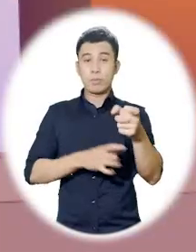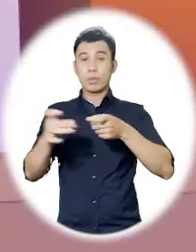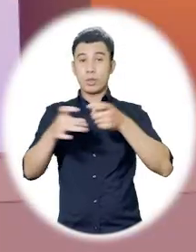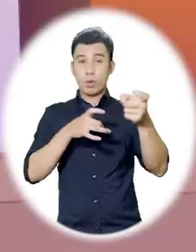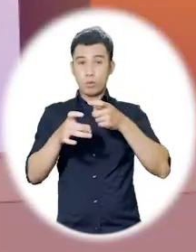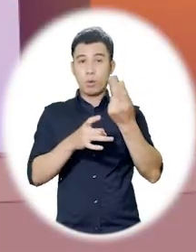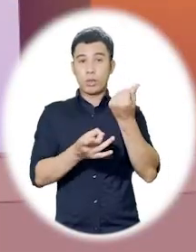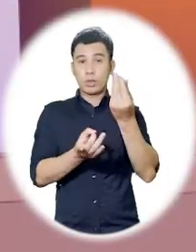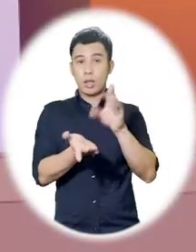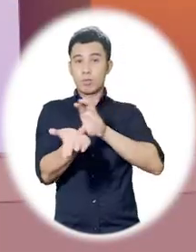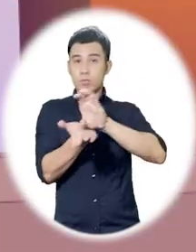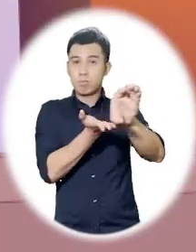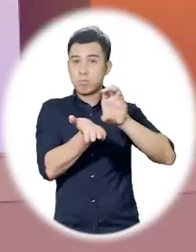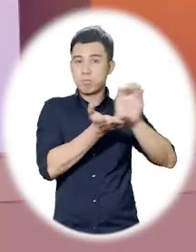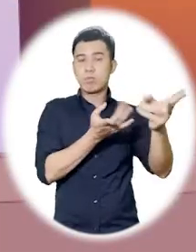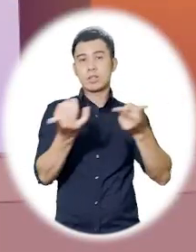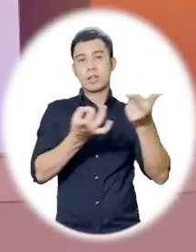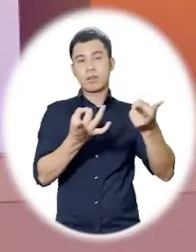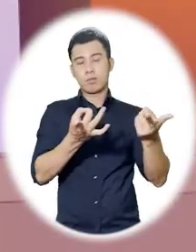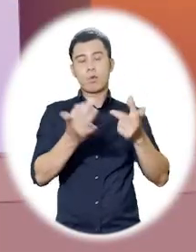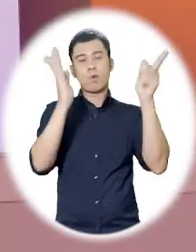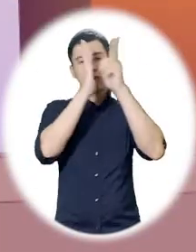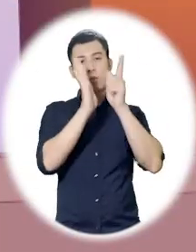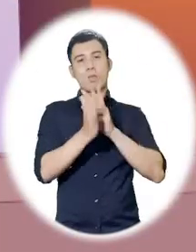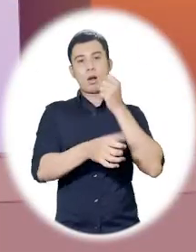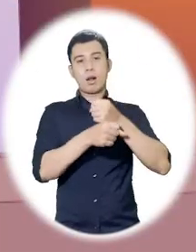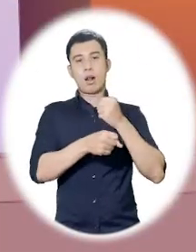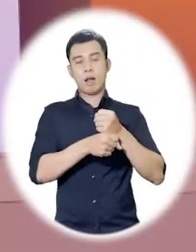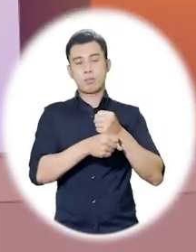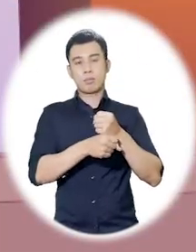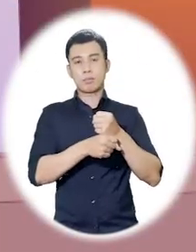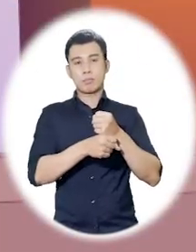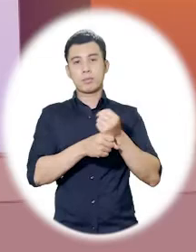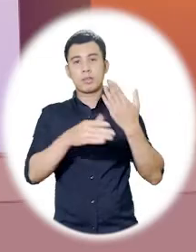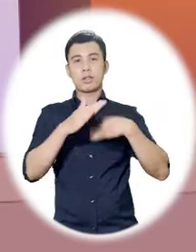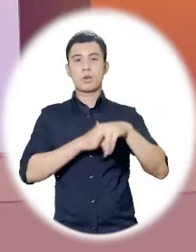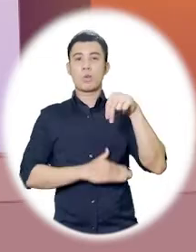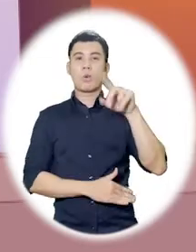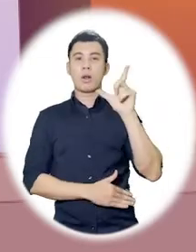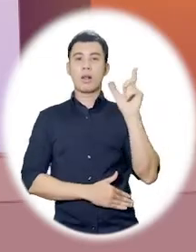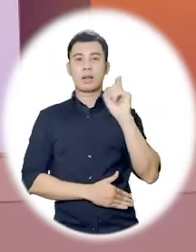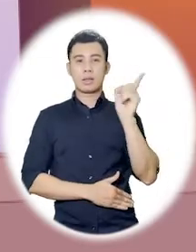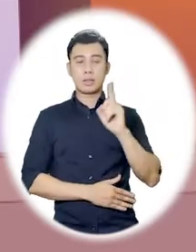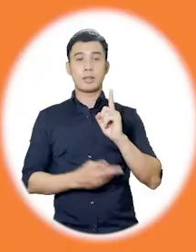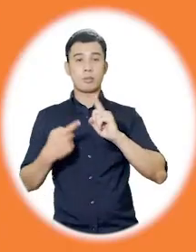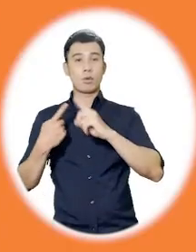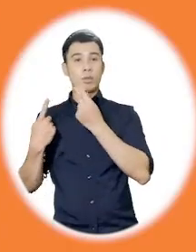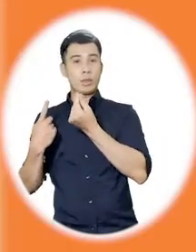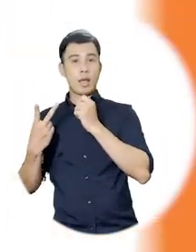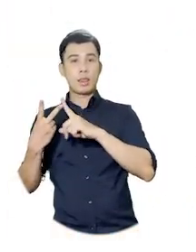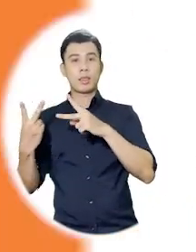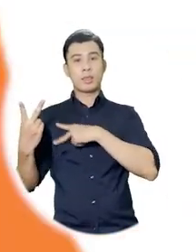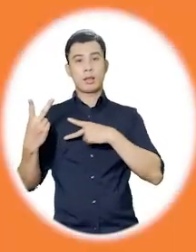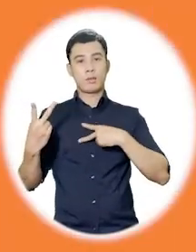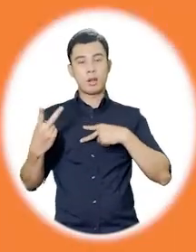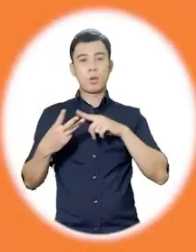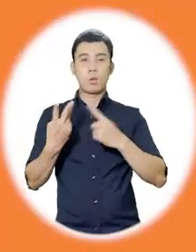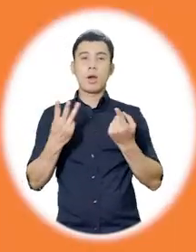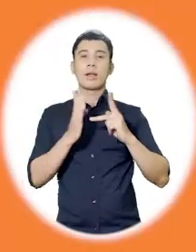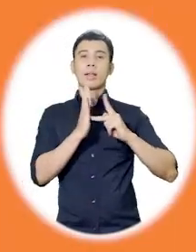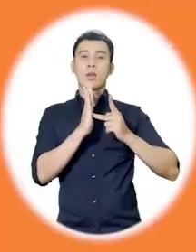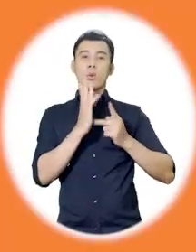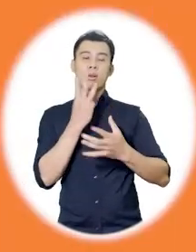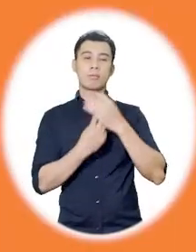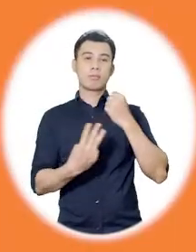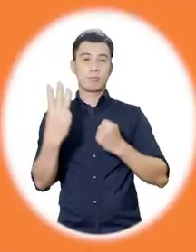coi trọng mục tiêu cung cấp đủ nguồn lực để bố trí điều phối và cấp kinh phí cho các dịch vụ thực thi hiệu quả pháp luật và chính sách. Nguồn lực bao gồm các yếu tố,